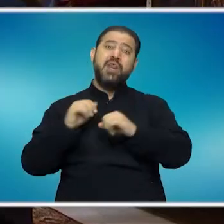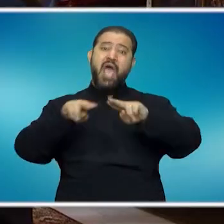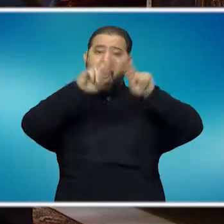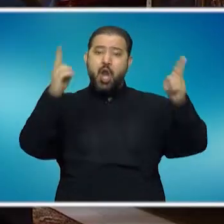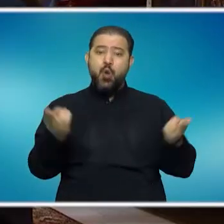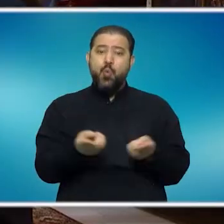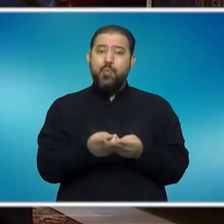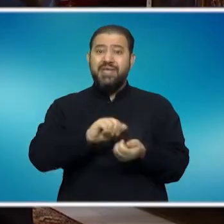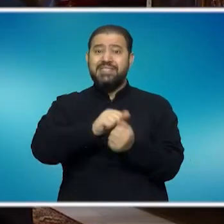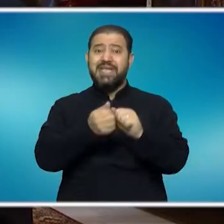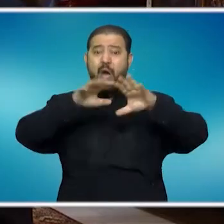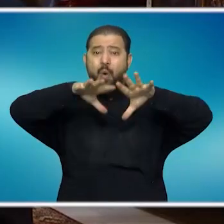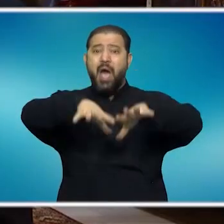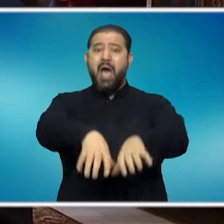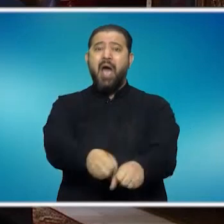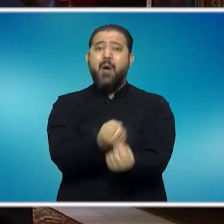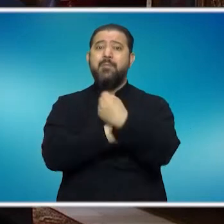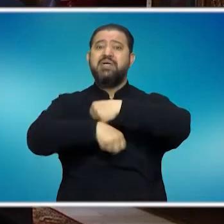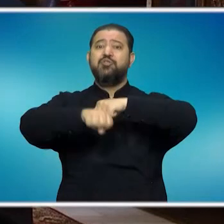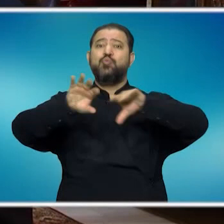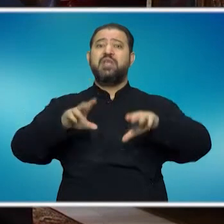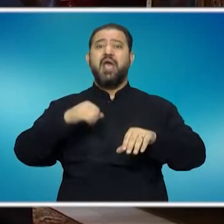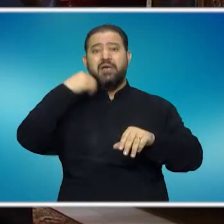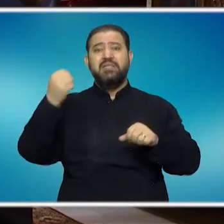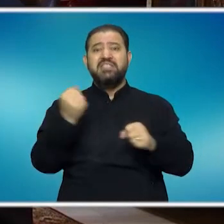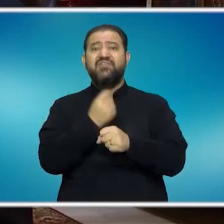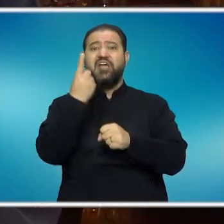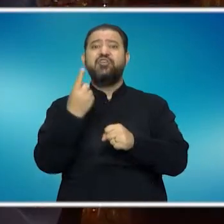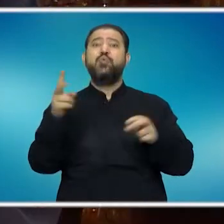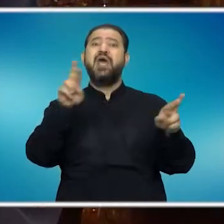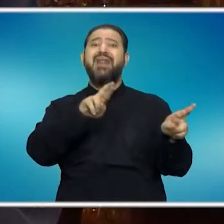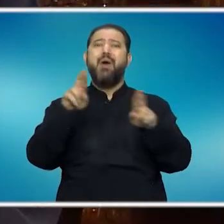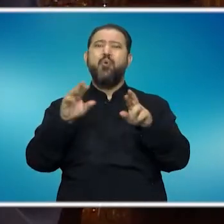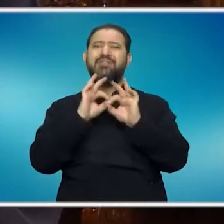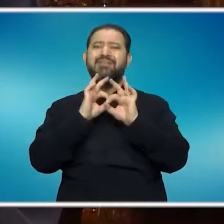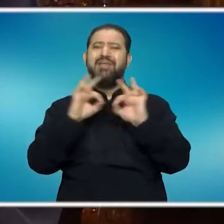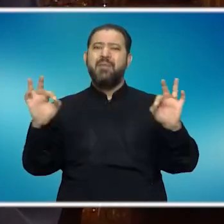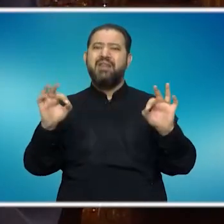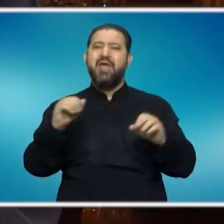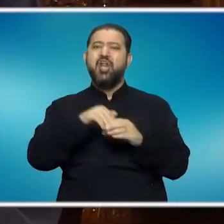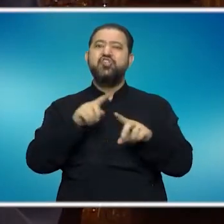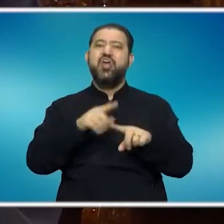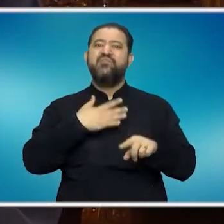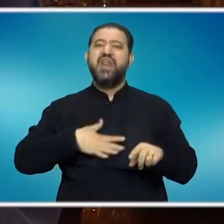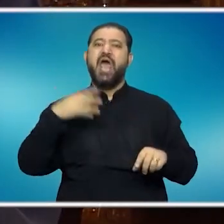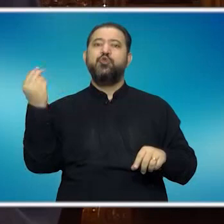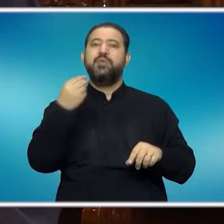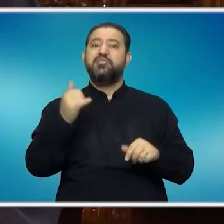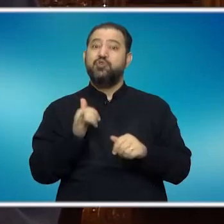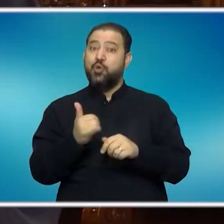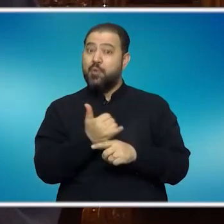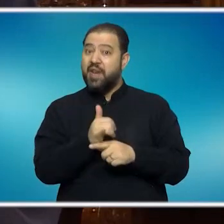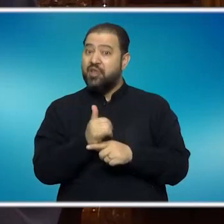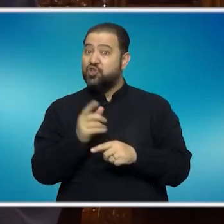omenirii și în istoria mântuirii când se realizează un acord de plin, de săvârșit, între ceea ce dorește Dumnezeu și ceea